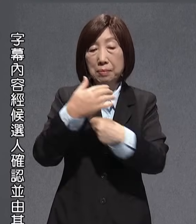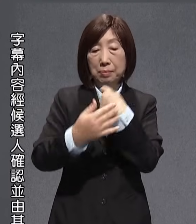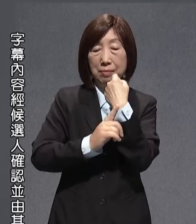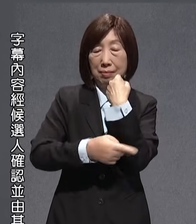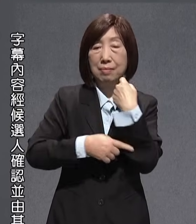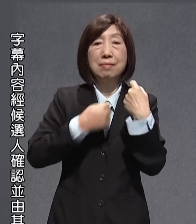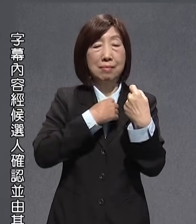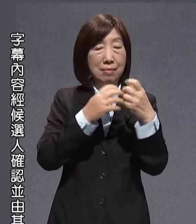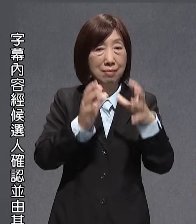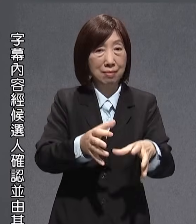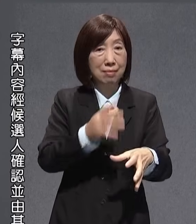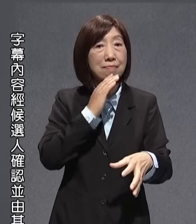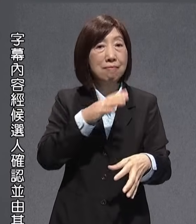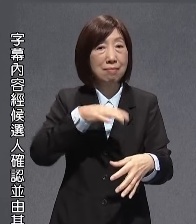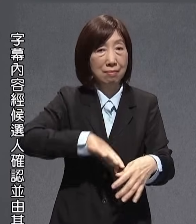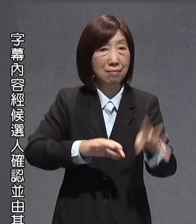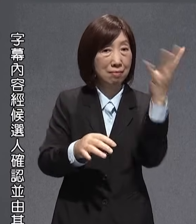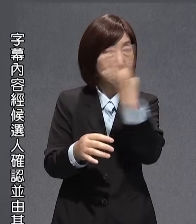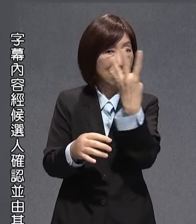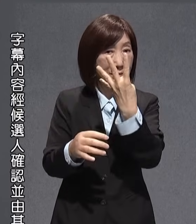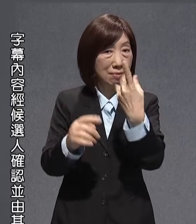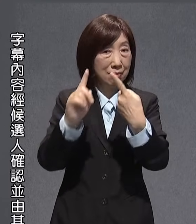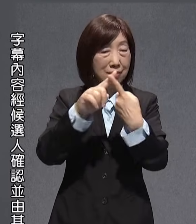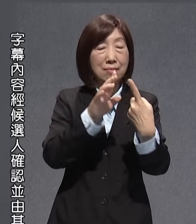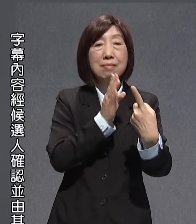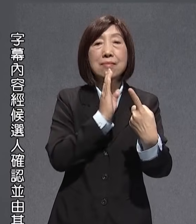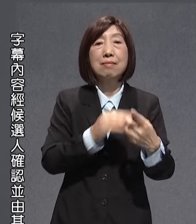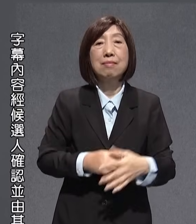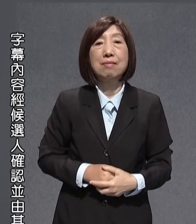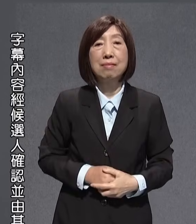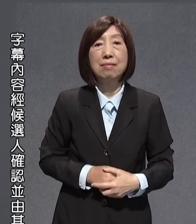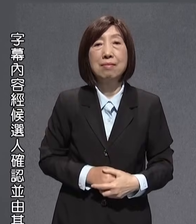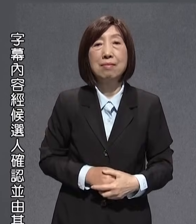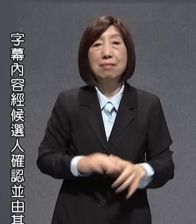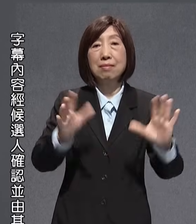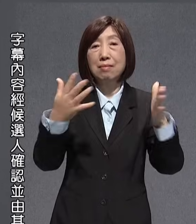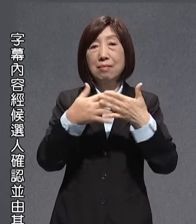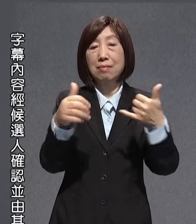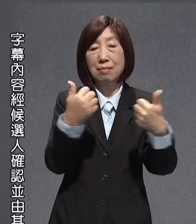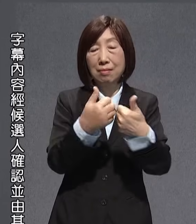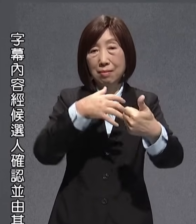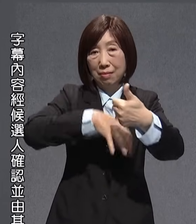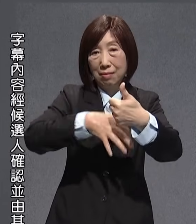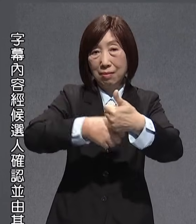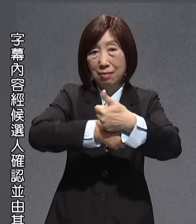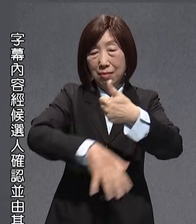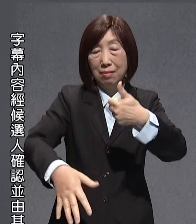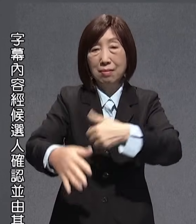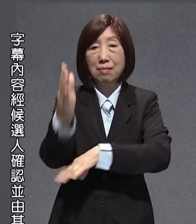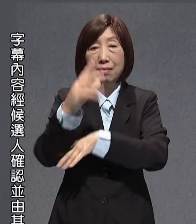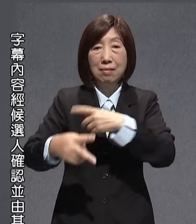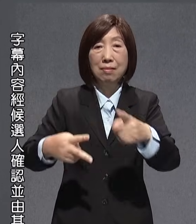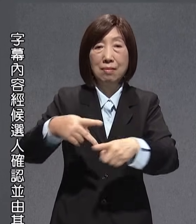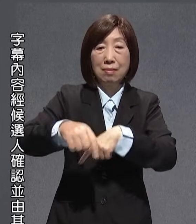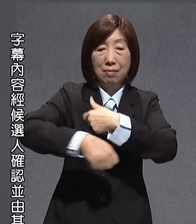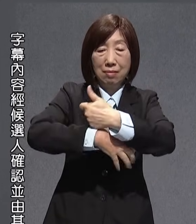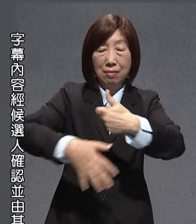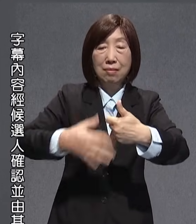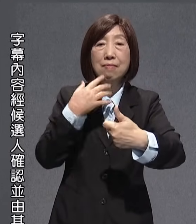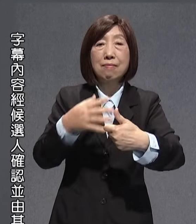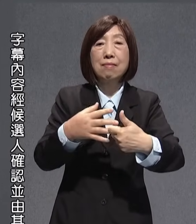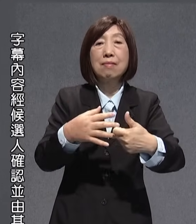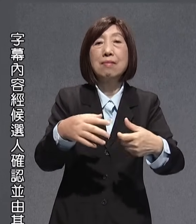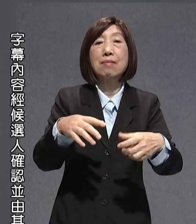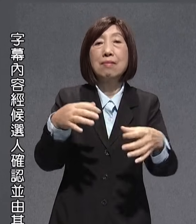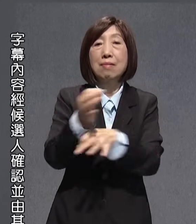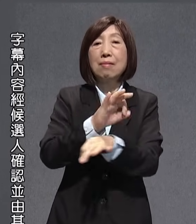它的内容包括以下四点：第一，在国安会底下要建立跨部会的经济安全会议，协调各部